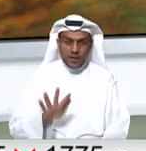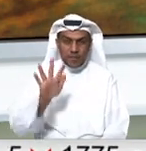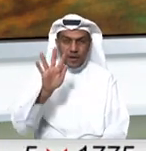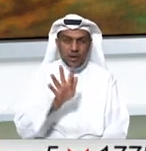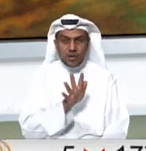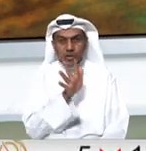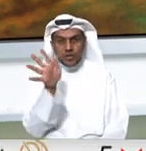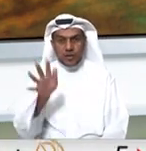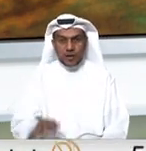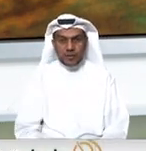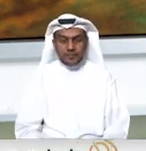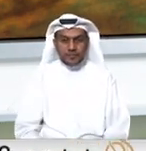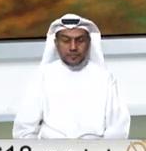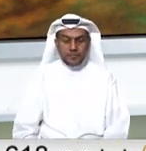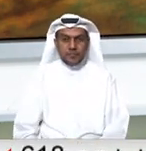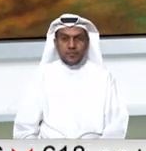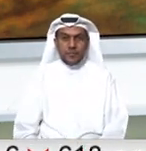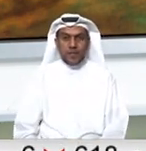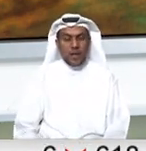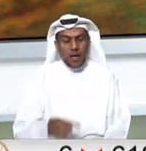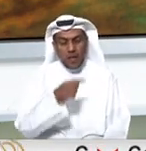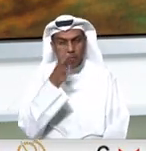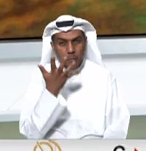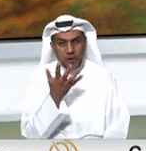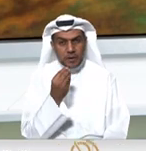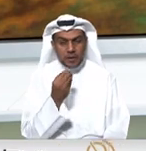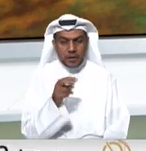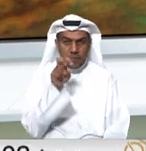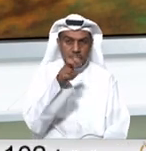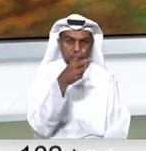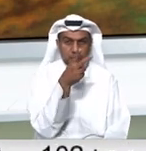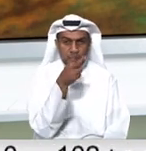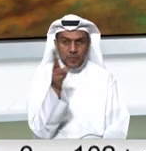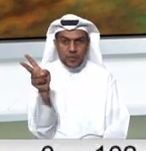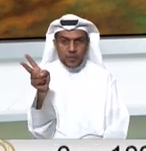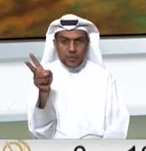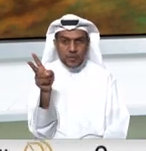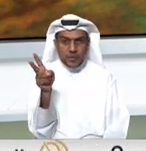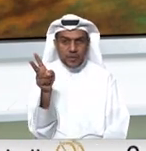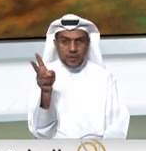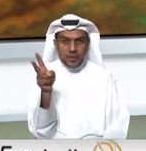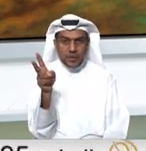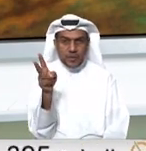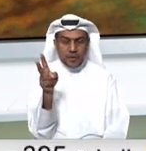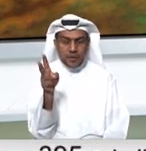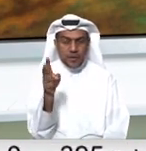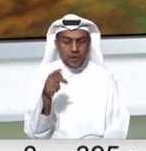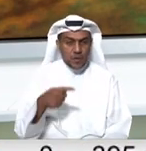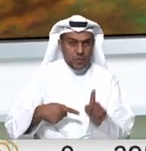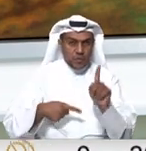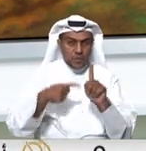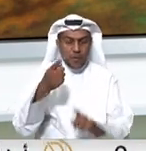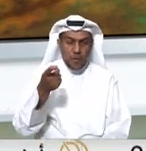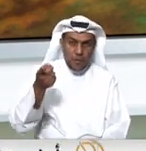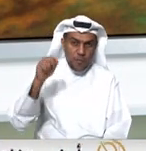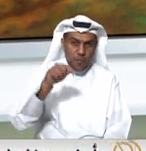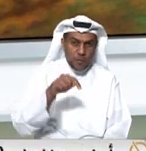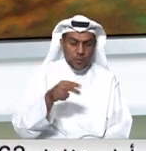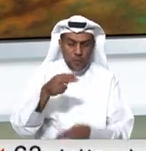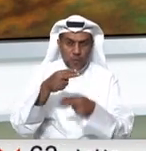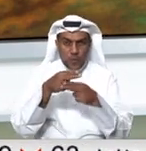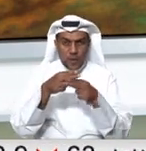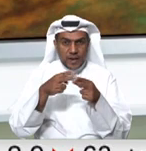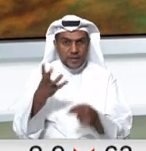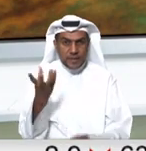الى متقلبه الاتجاه قد تصل سرعتها الى 28 كيلو متر ساعه العظمى متوقعه في مساء الغد مدينه الكويت